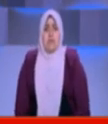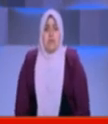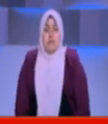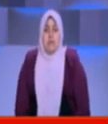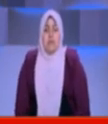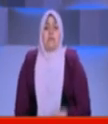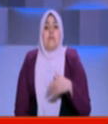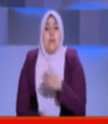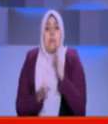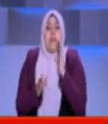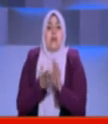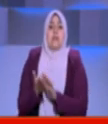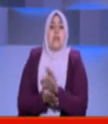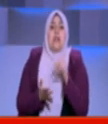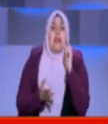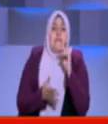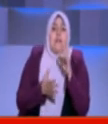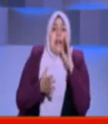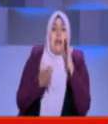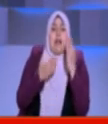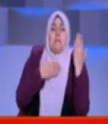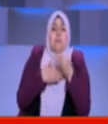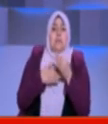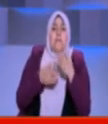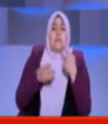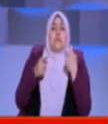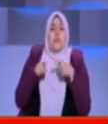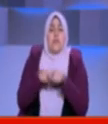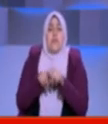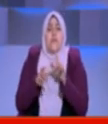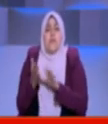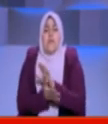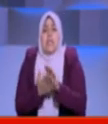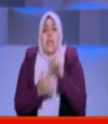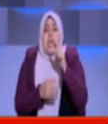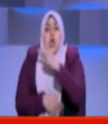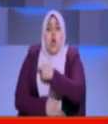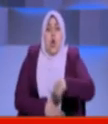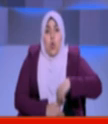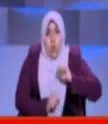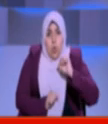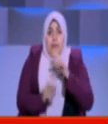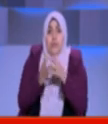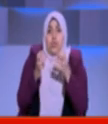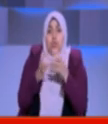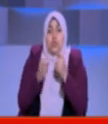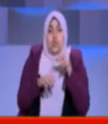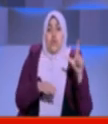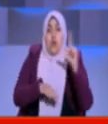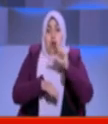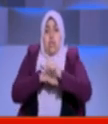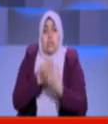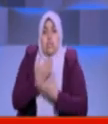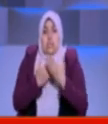هذه الخلفية، الخلفية التوافقية في داخل أو ما بين الكتل النيابية العراقية، يوصف من قبل الرئيس العراقي بأنه